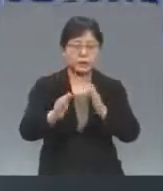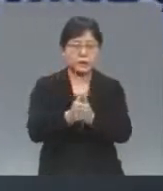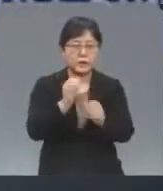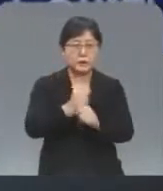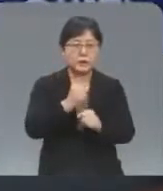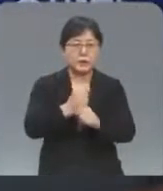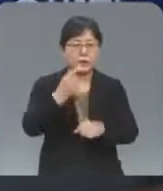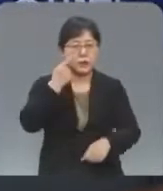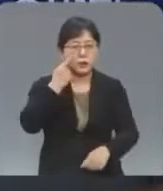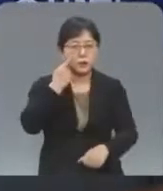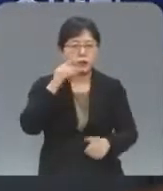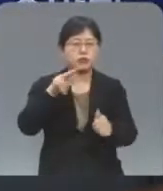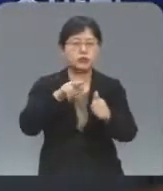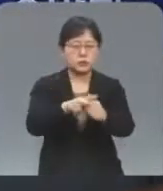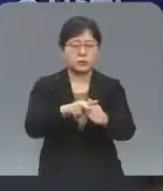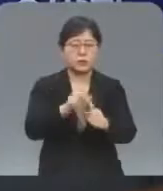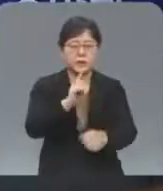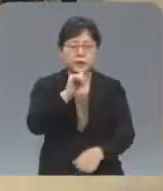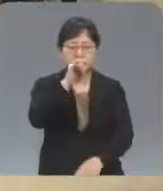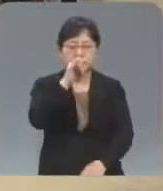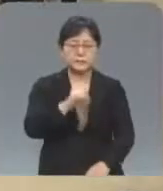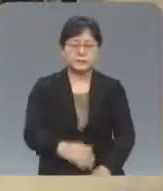며 대권 도전 의지를 밝혔습니다